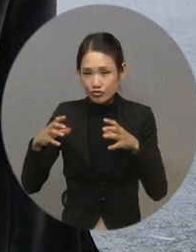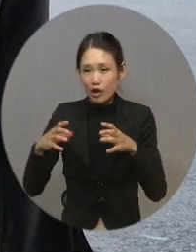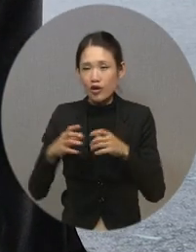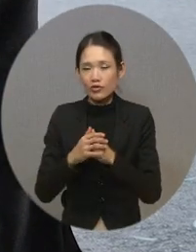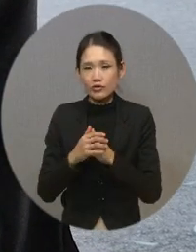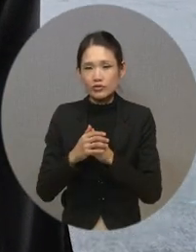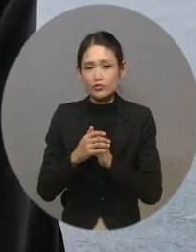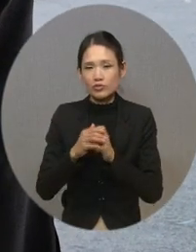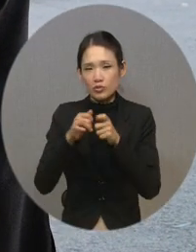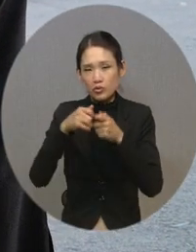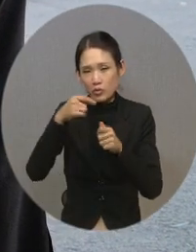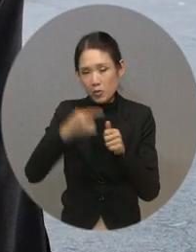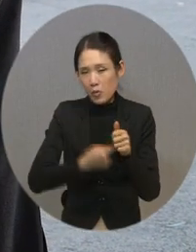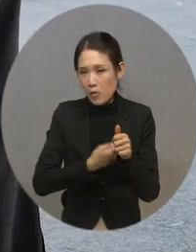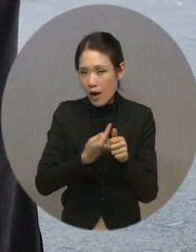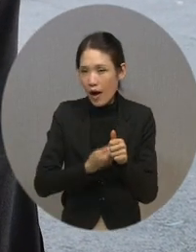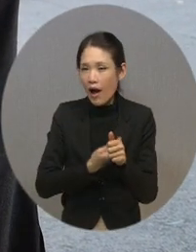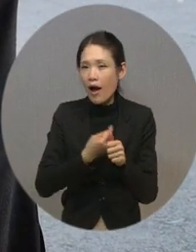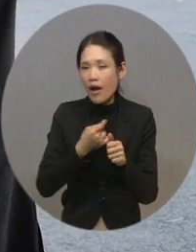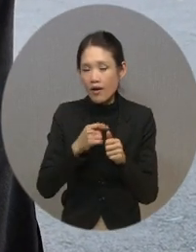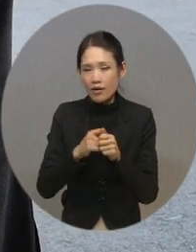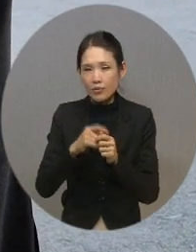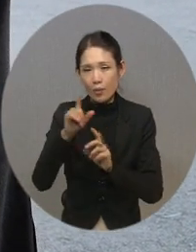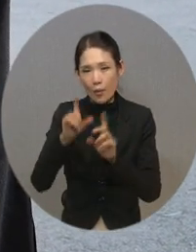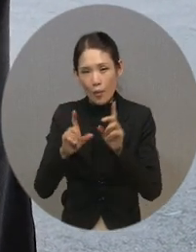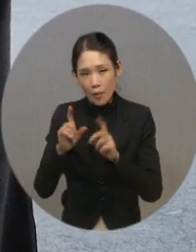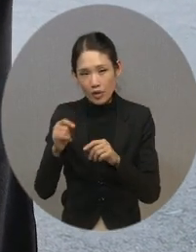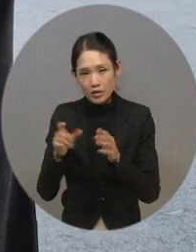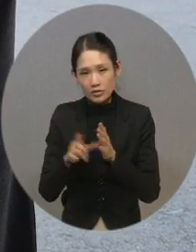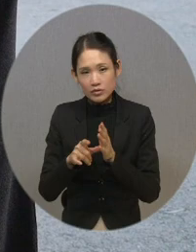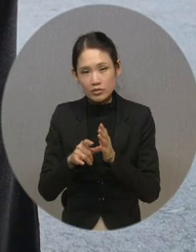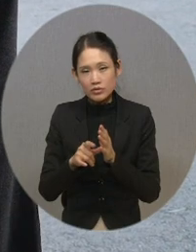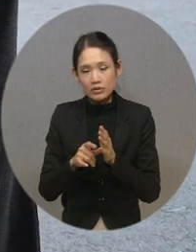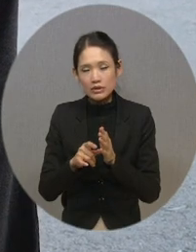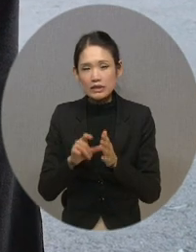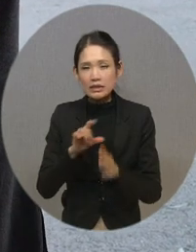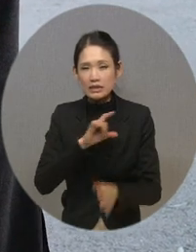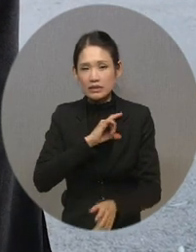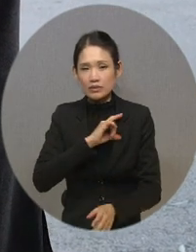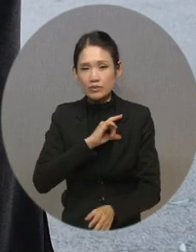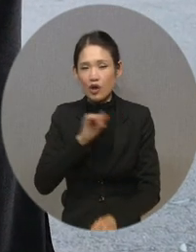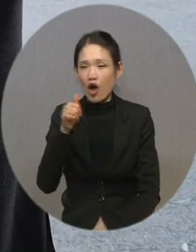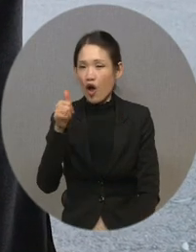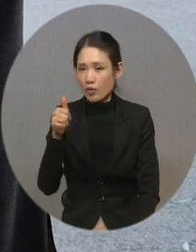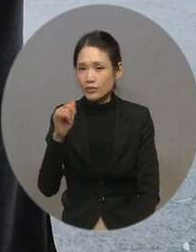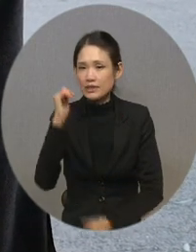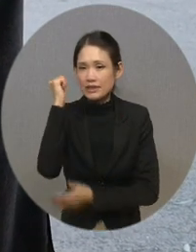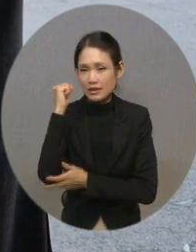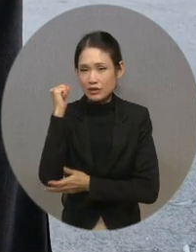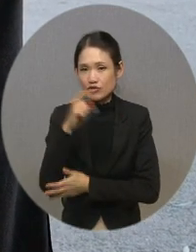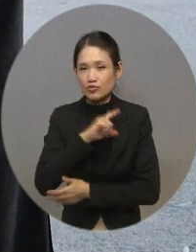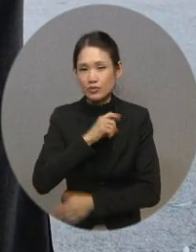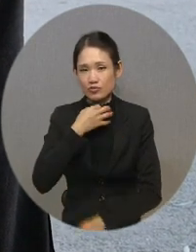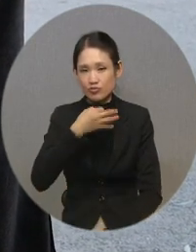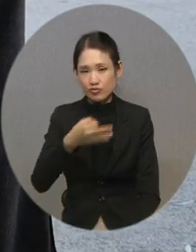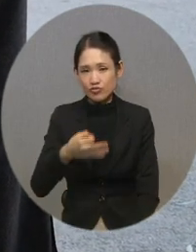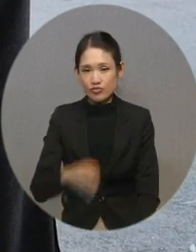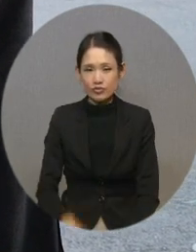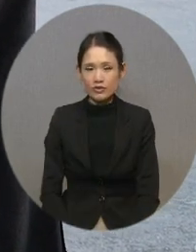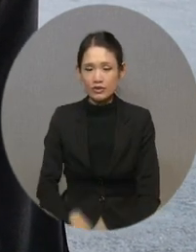좀 남다르고요. 또 길이도 조금 길어요. 엄지 기둥이라고 하는데요. 이 엄지 기둥